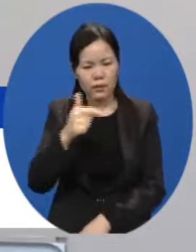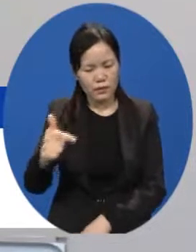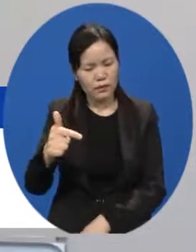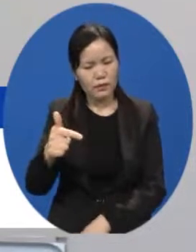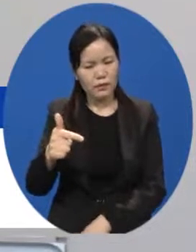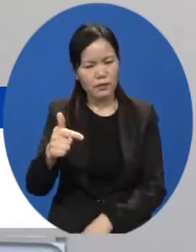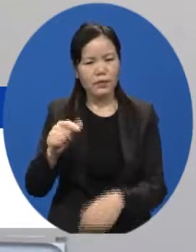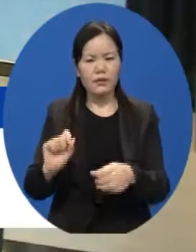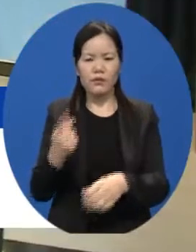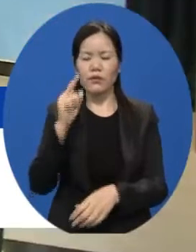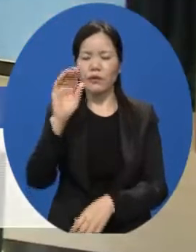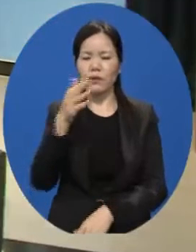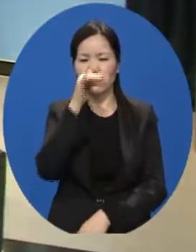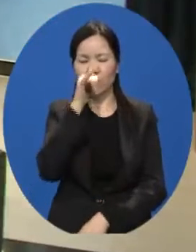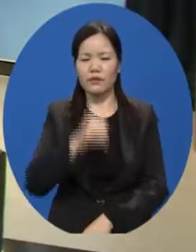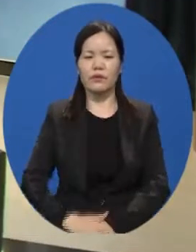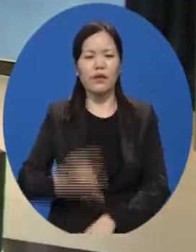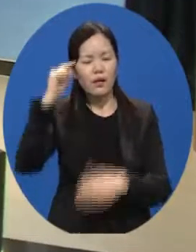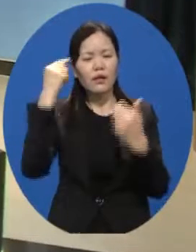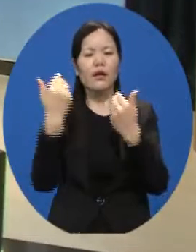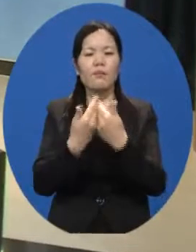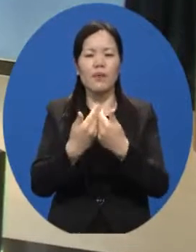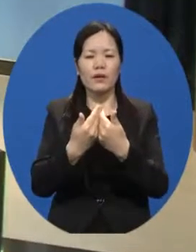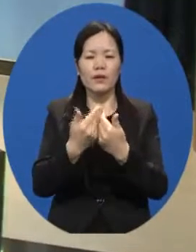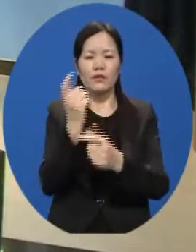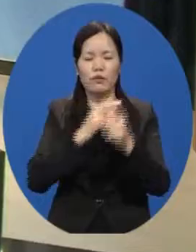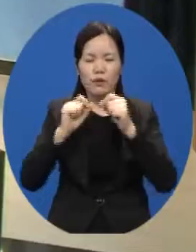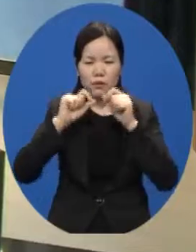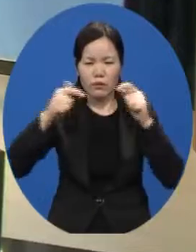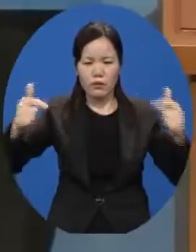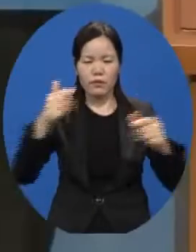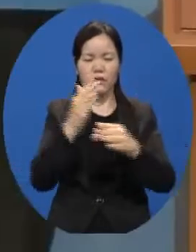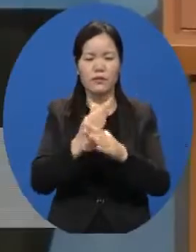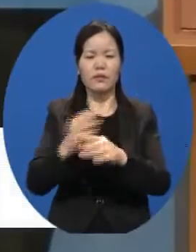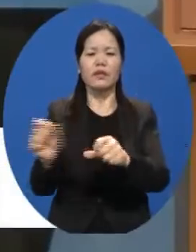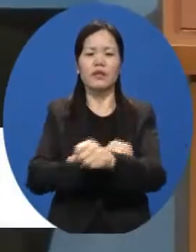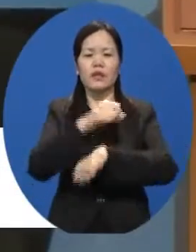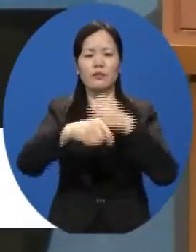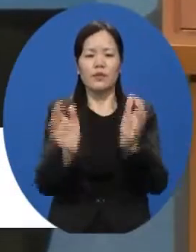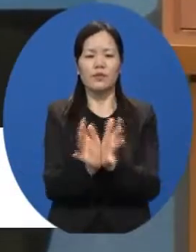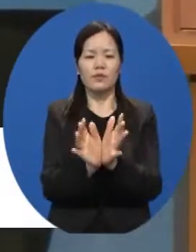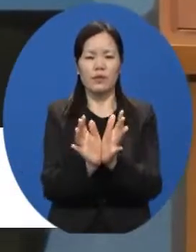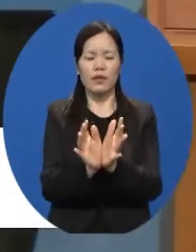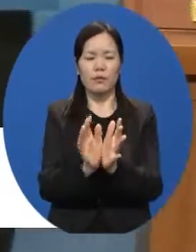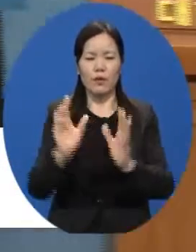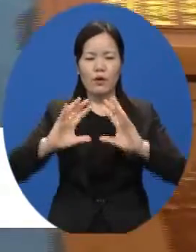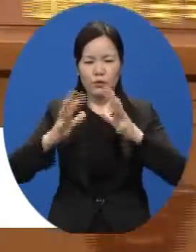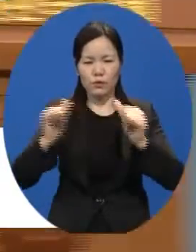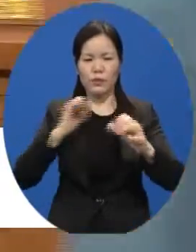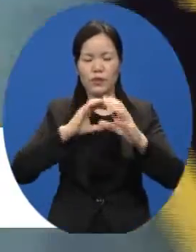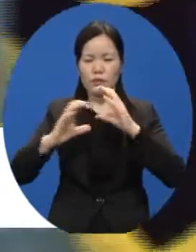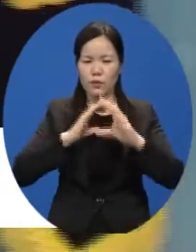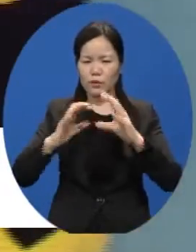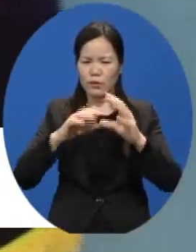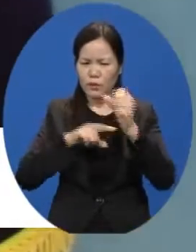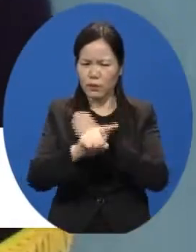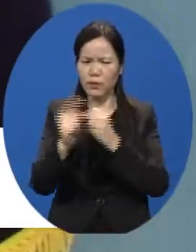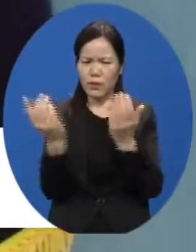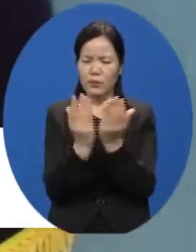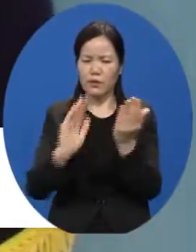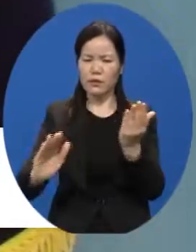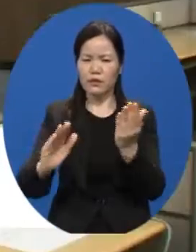크게 작용하고 있습니다. 반대 목소리는 커지고 있습니다. 특히 민주당, 국민 소통 취지와 맞지